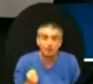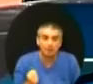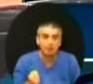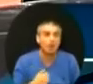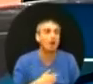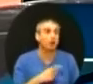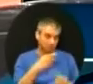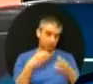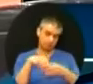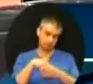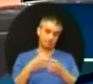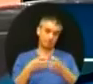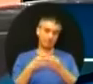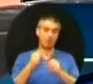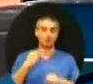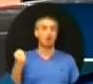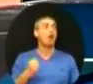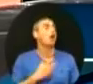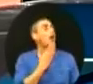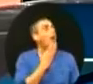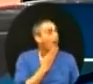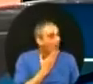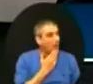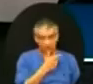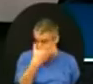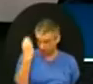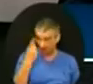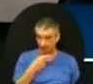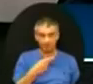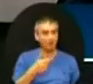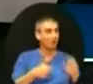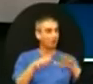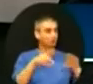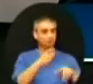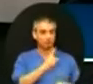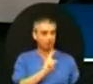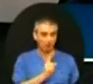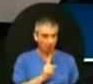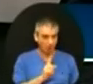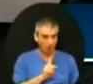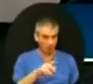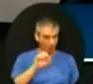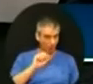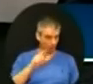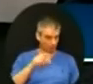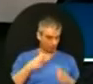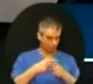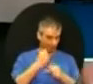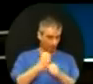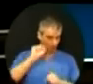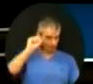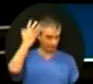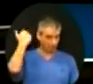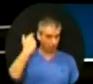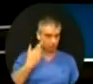היא מורכבת ממפלגות ימין. שכחת. וראש הממשלה זה לא איזה מפאיניק?